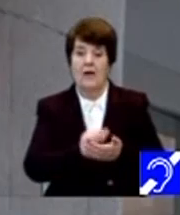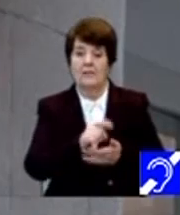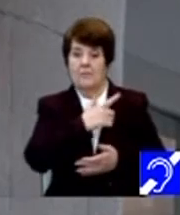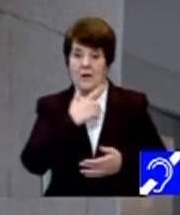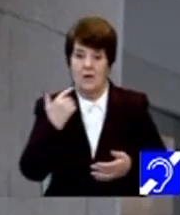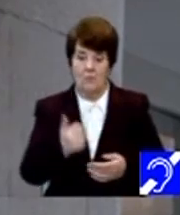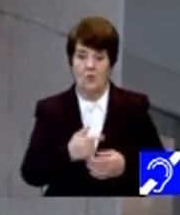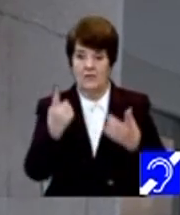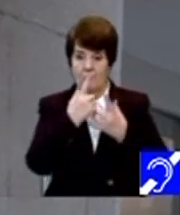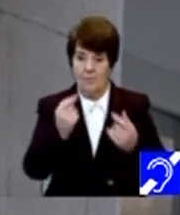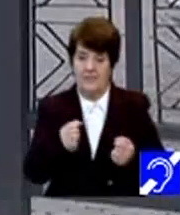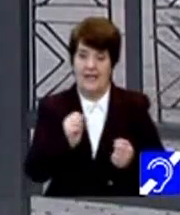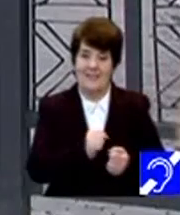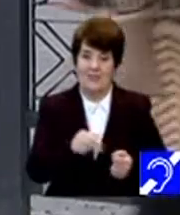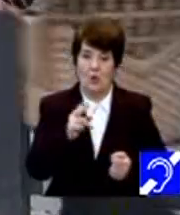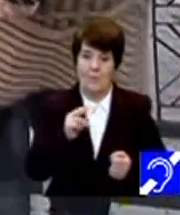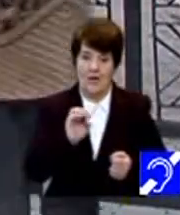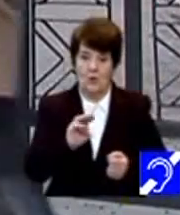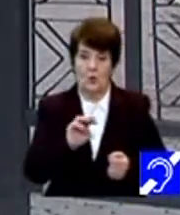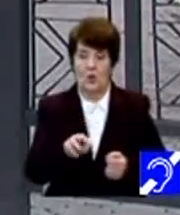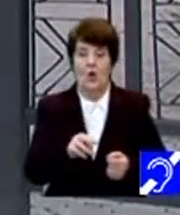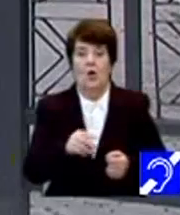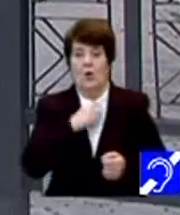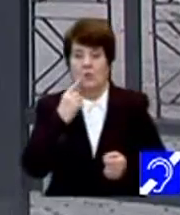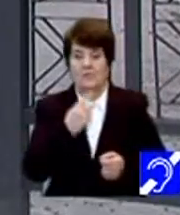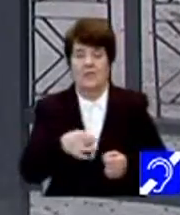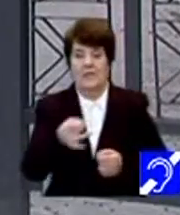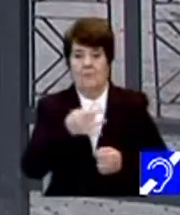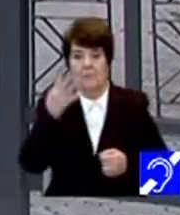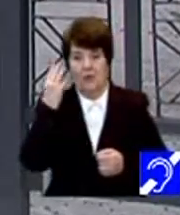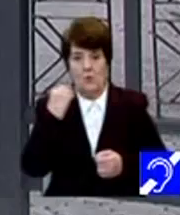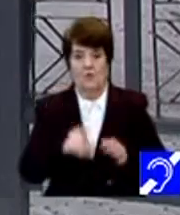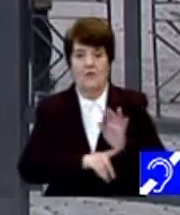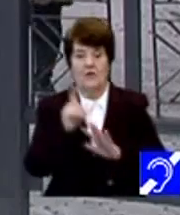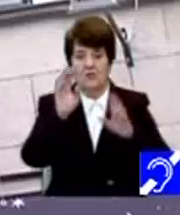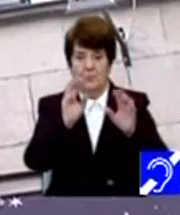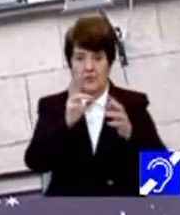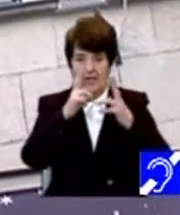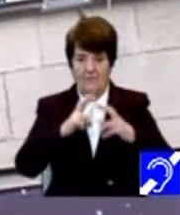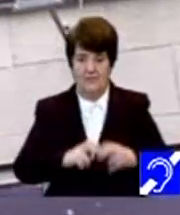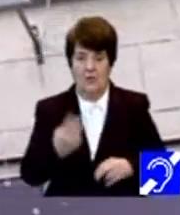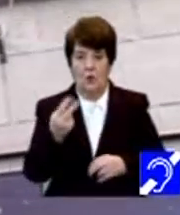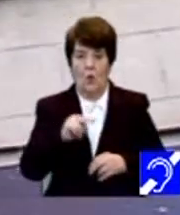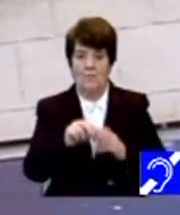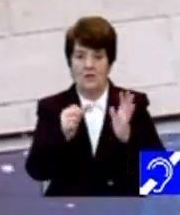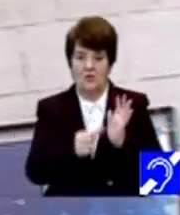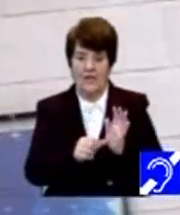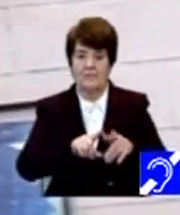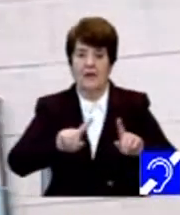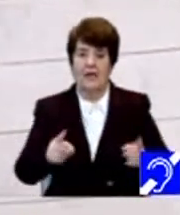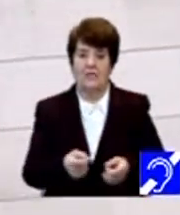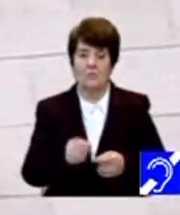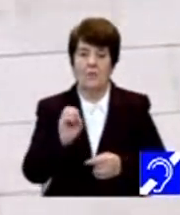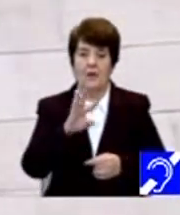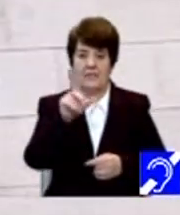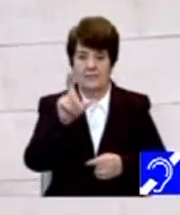presa a publicat mai multe informații privind landromatul rusesc, Procuratura Anticorupție a Republicii Moldova a început investigațiile. În